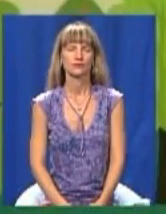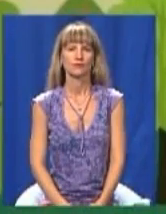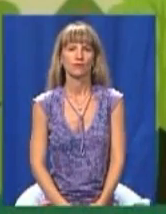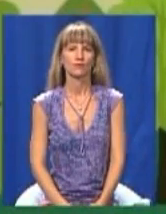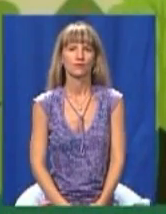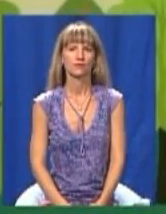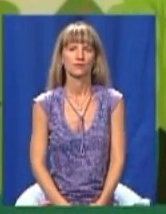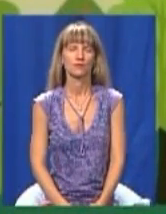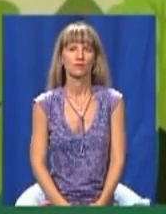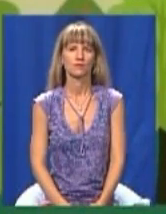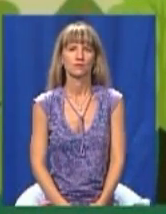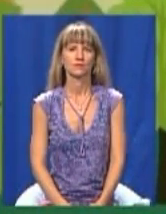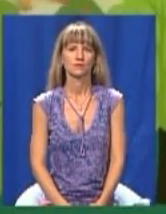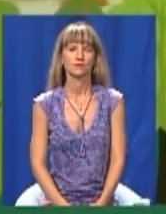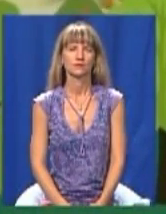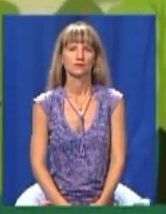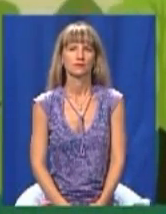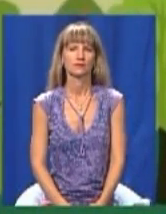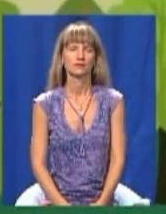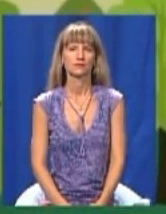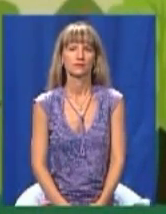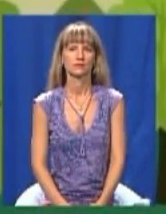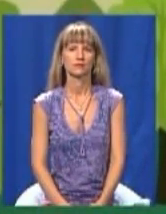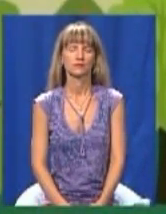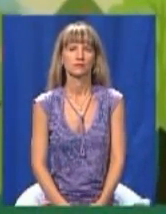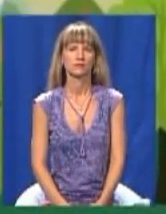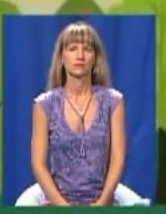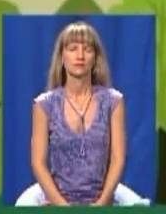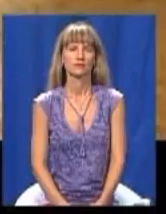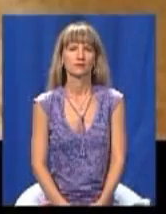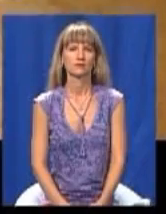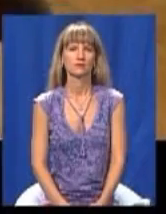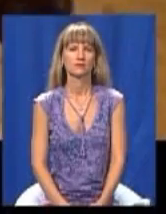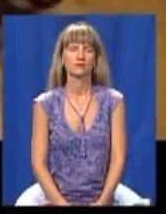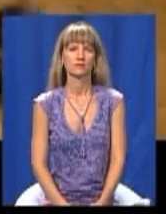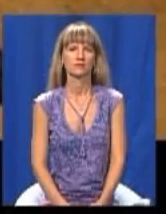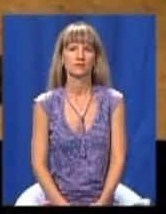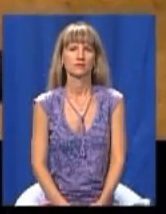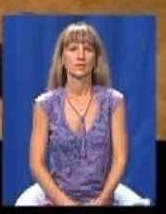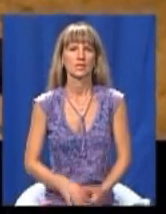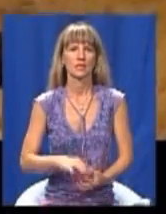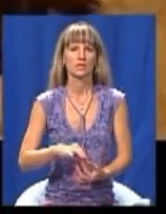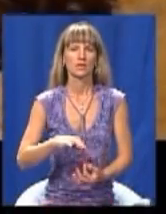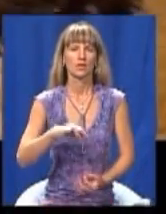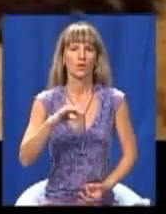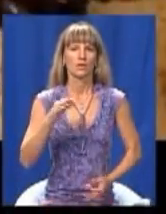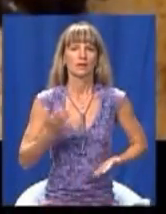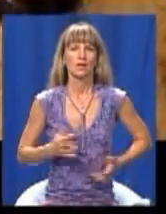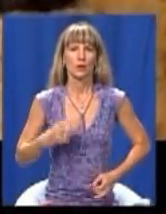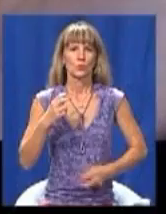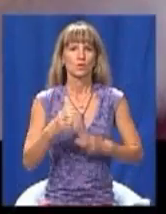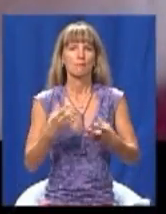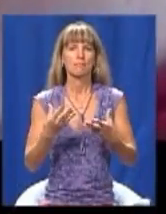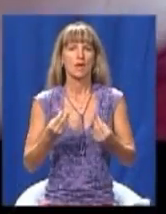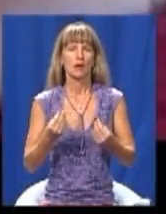– Струнке витончене тіло, кучерява м'яка